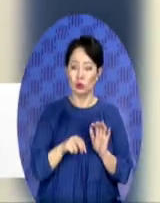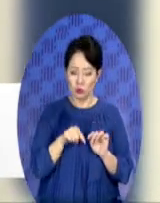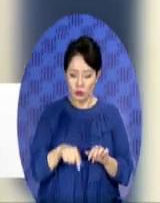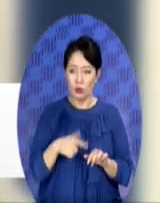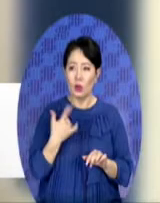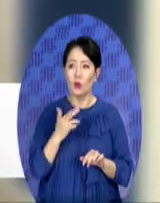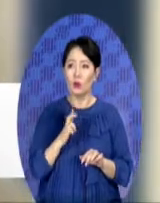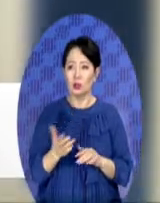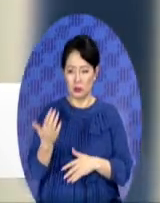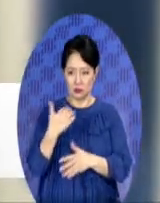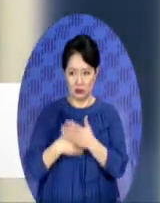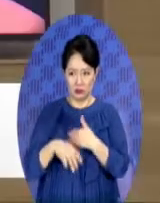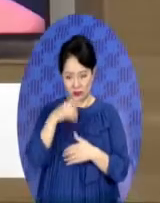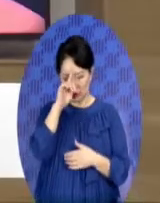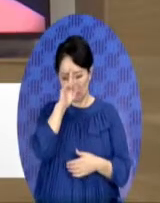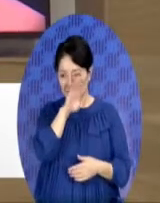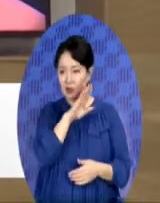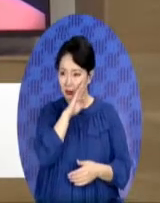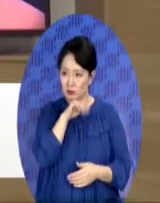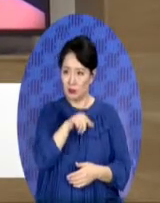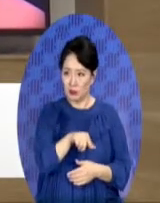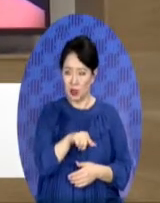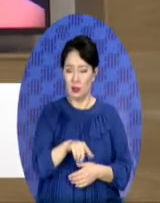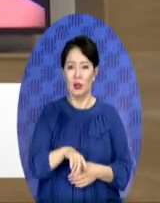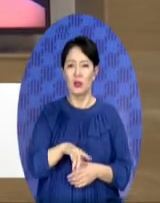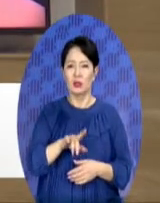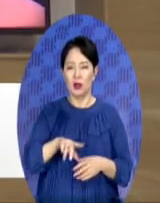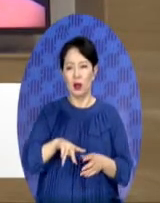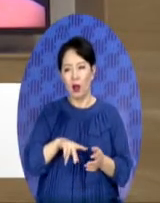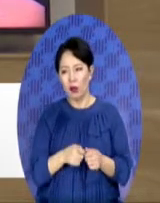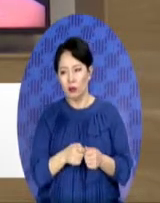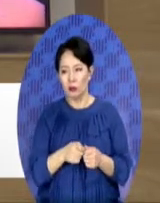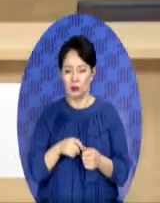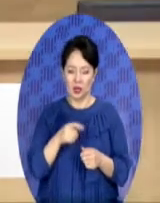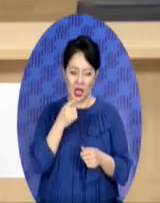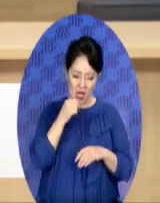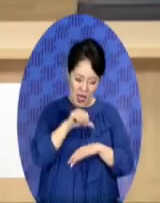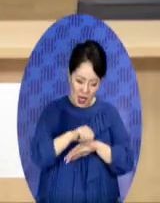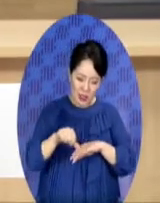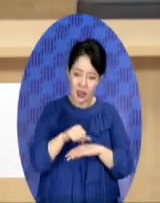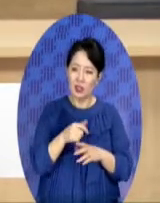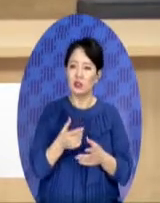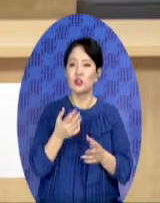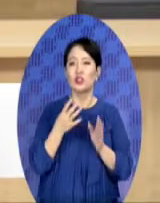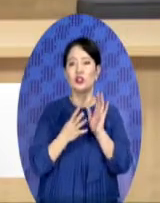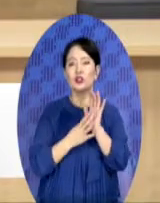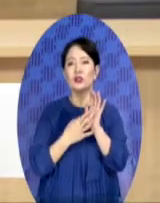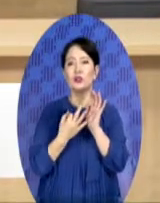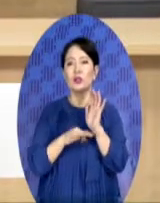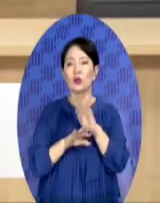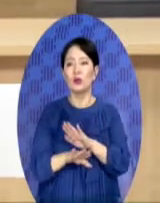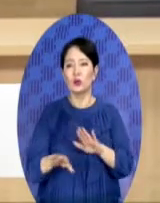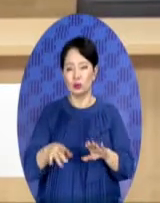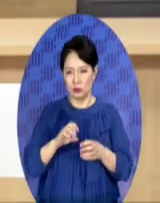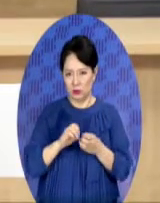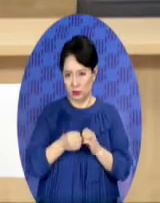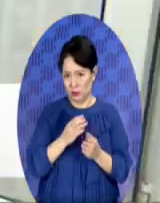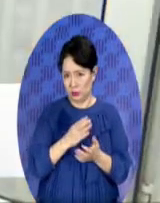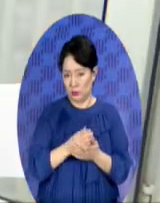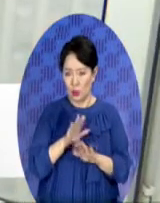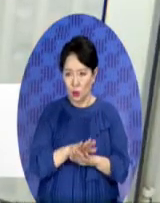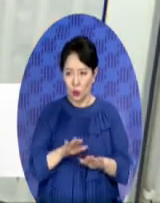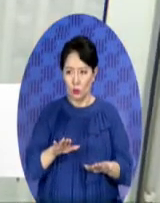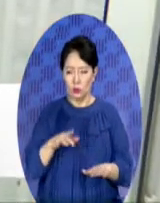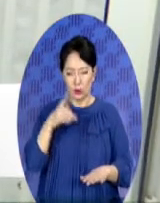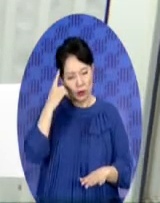Улаанбаатар хотоос хэвтэ эмчилүүлжээ. Мөн тулгуур хөдөлгөөний гемтэл согкийн хагалгааг 980 орчим хүүхэдэд хийсэн байна. Хүүхдүүд гол